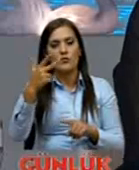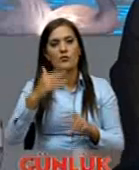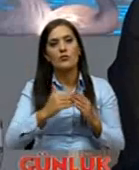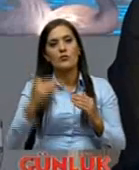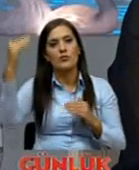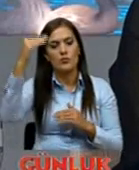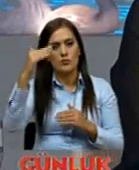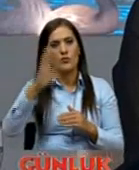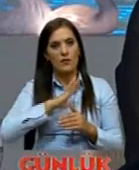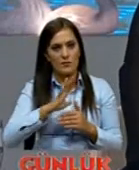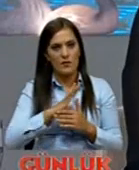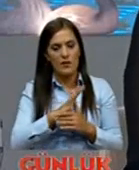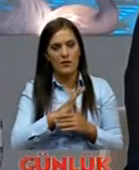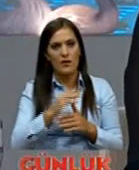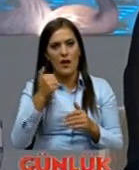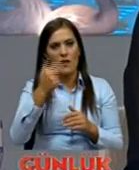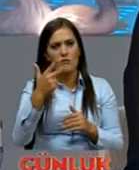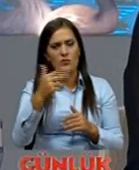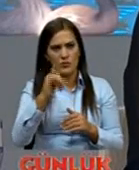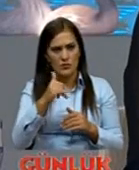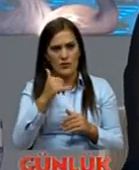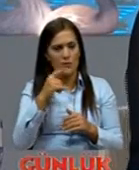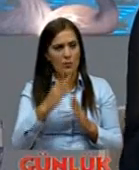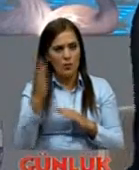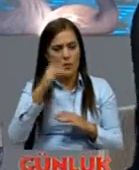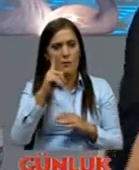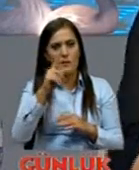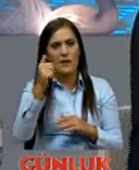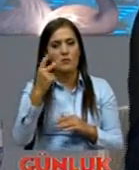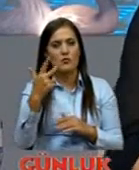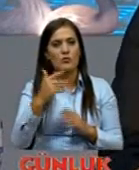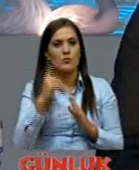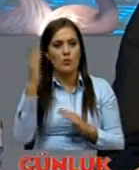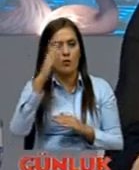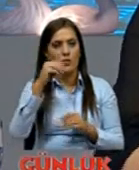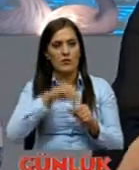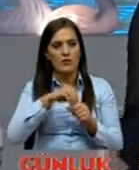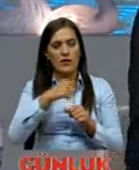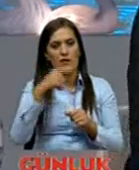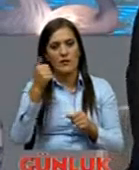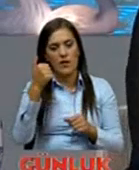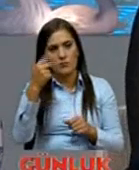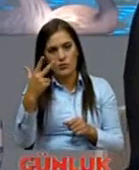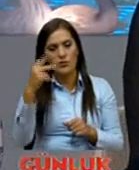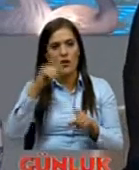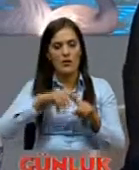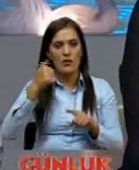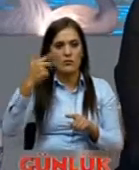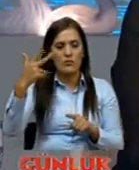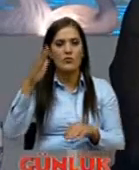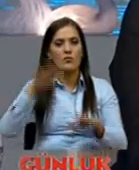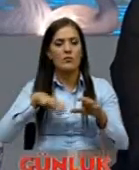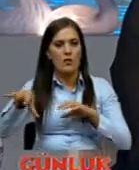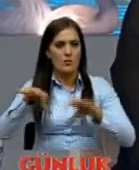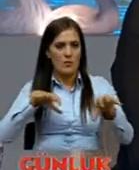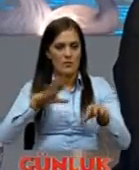üzeri var. O 63 yüzden, derken kilo mu? Ne, boy mu? 1.63. 1.63 üzeri. Eksi 63 ve artı 63 olarak kategorilerimiz